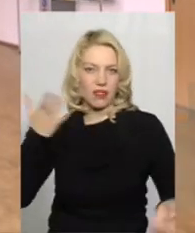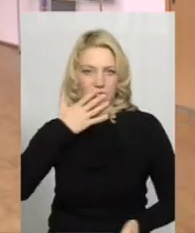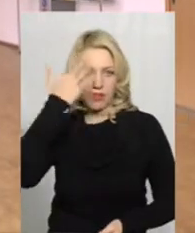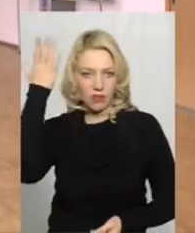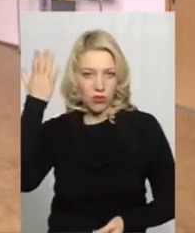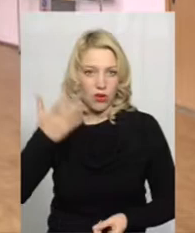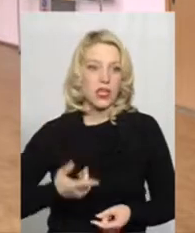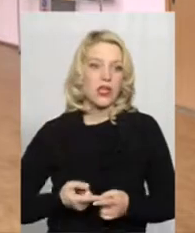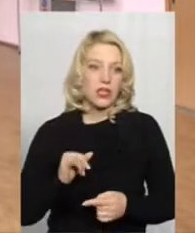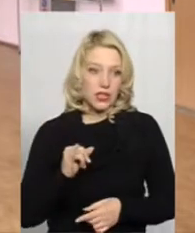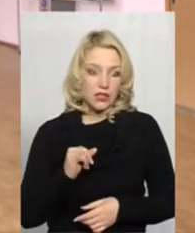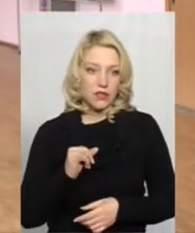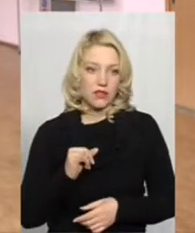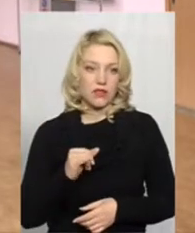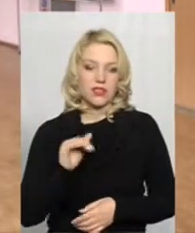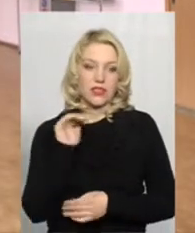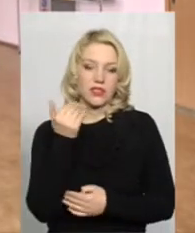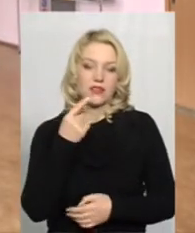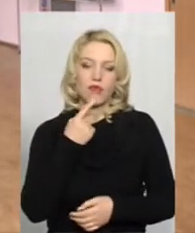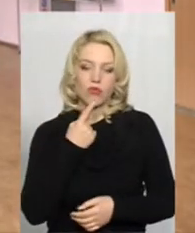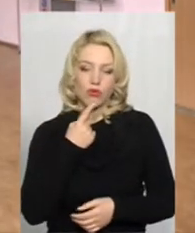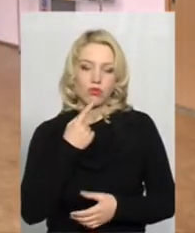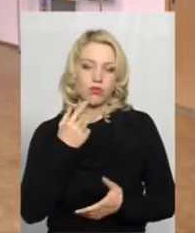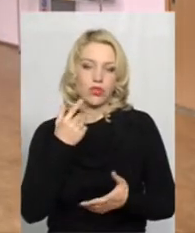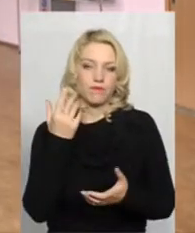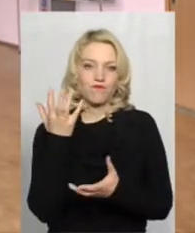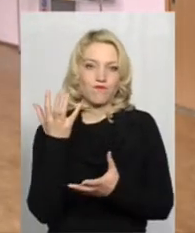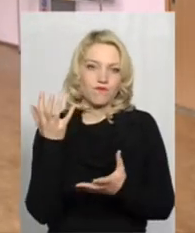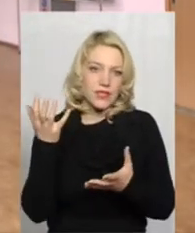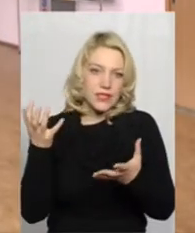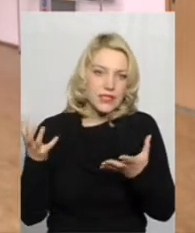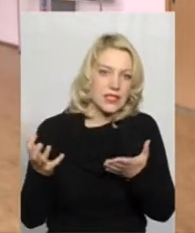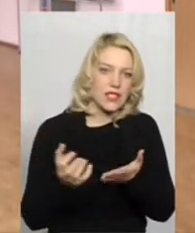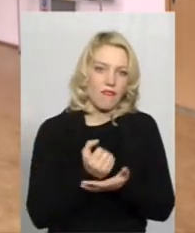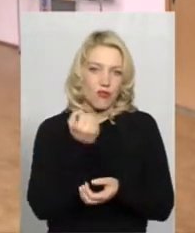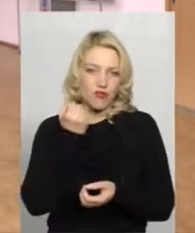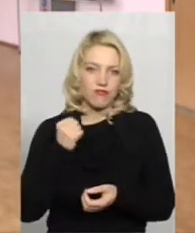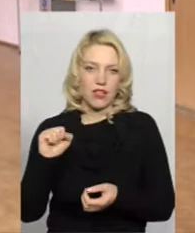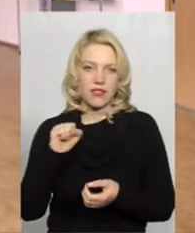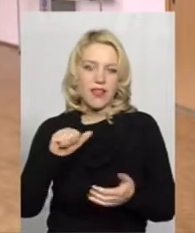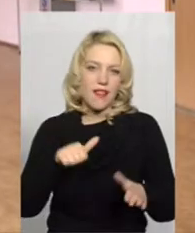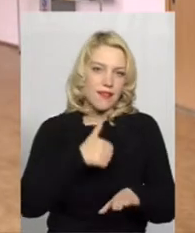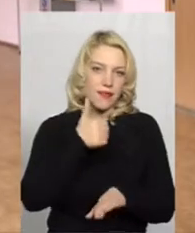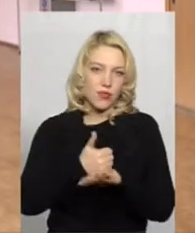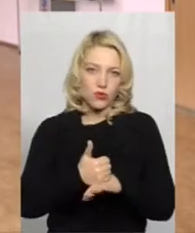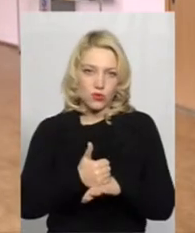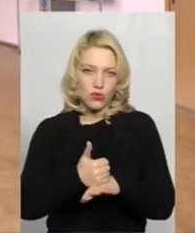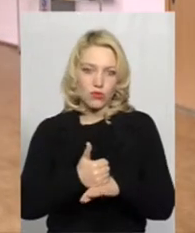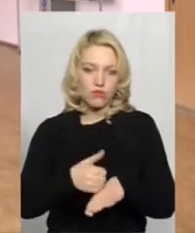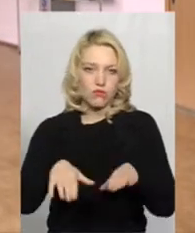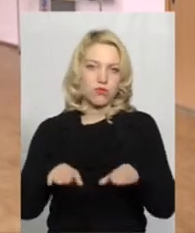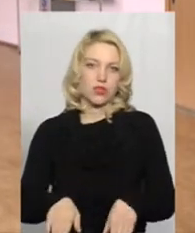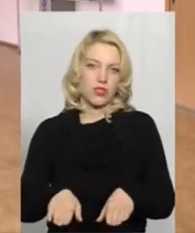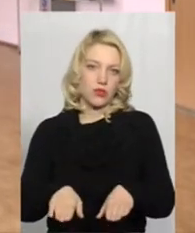Вона пробує завоювати лідерську якусь позицію, лідерську позицію